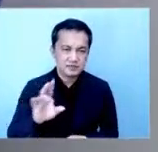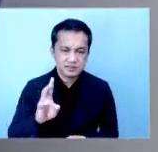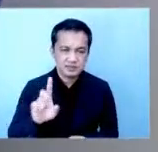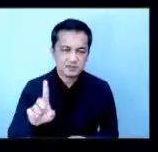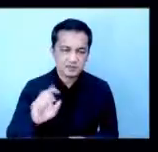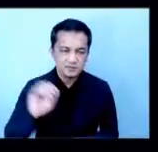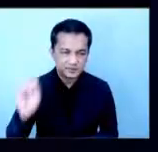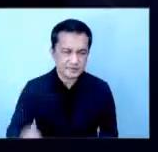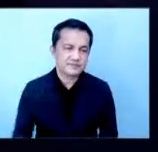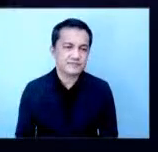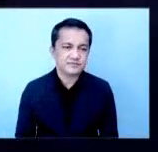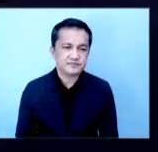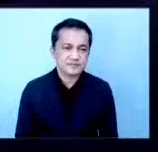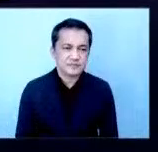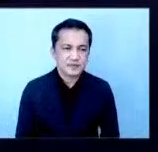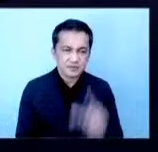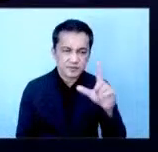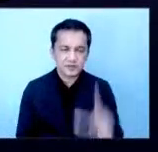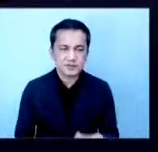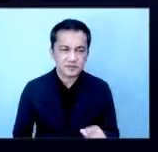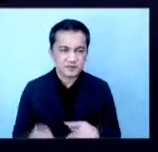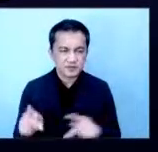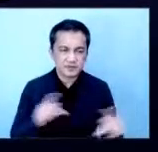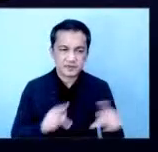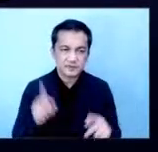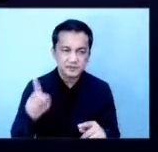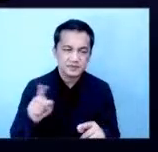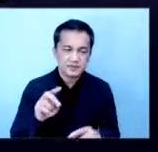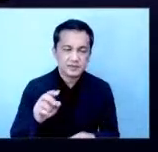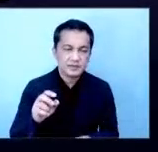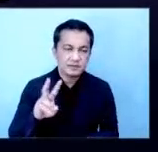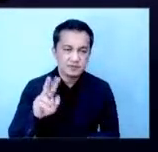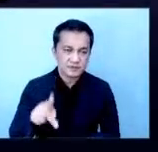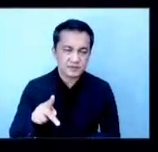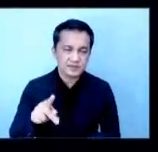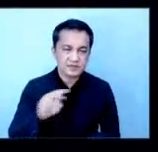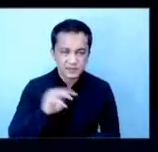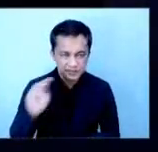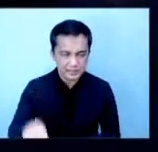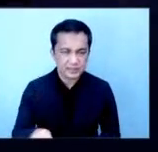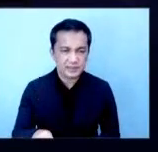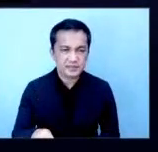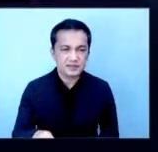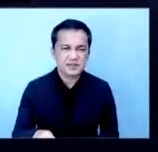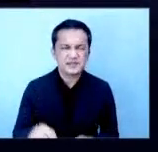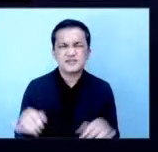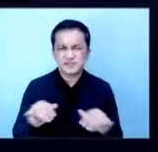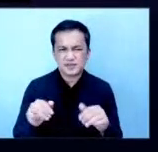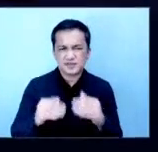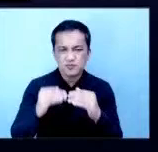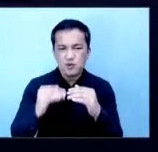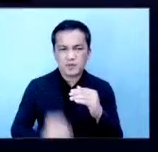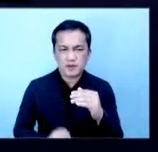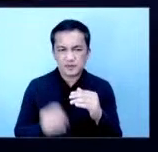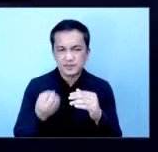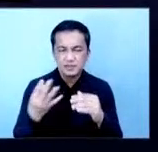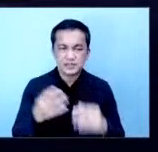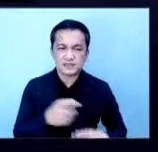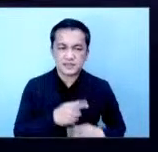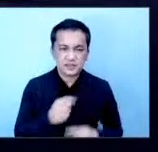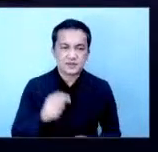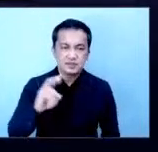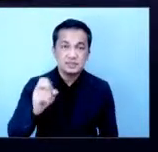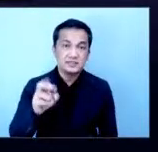71%. Pinakamababa ang performance rating ng BSE sa Metro Manila. Bumaba rin ang bilang ng mga nagtitiwala sa kanya sa